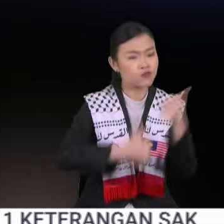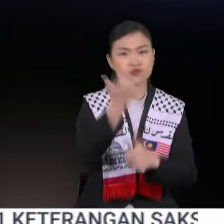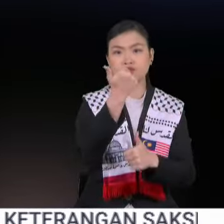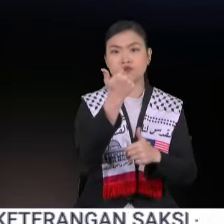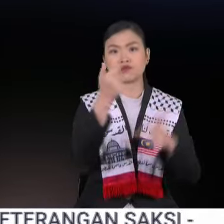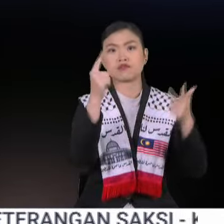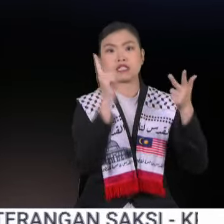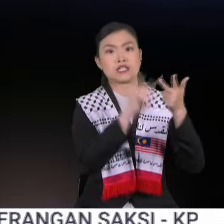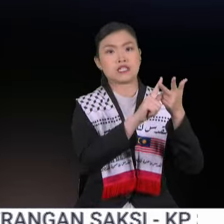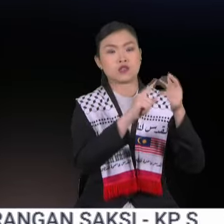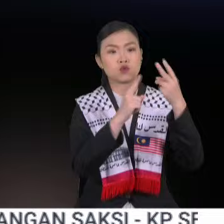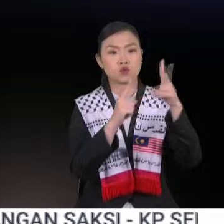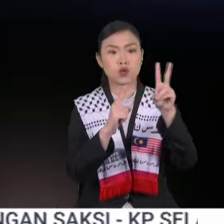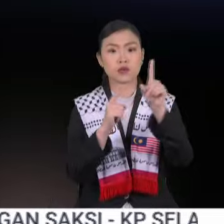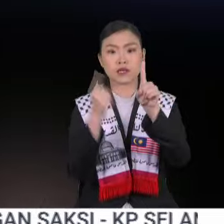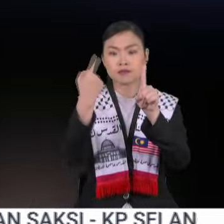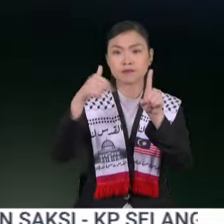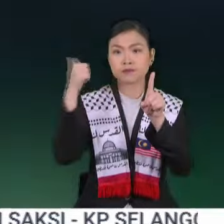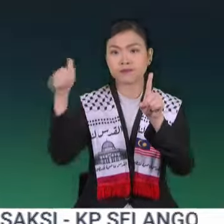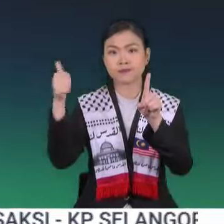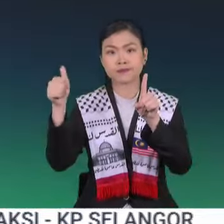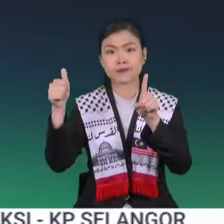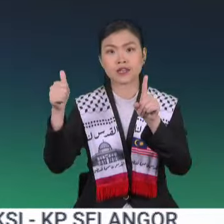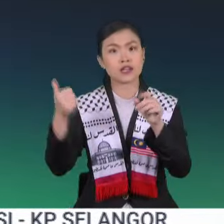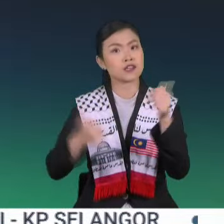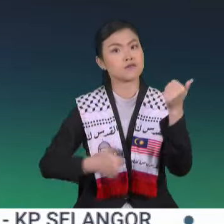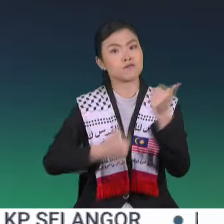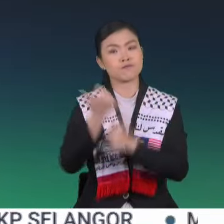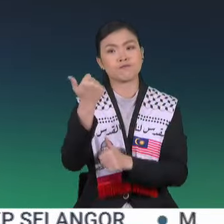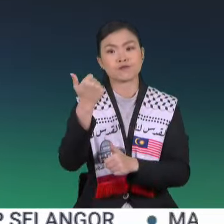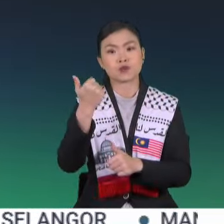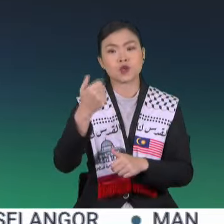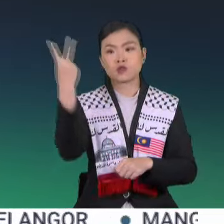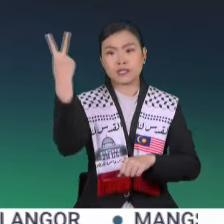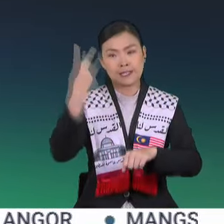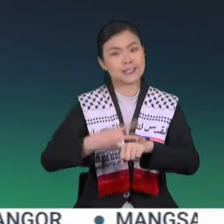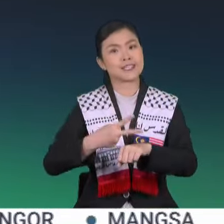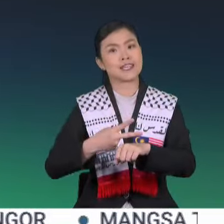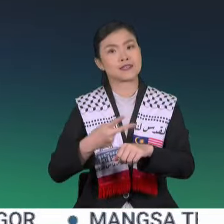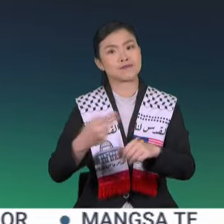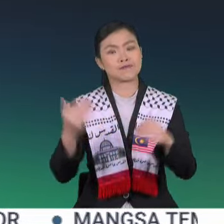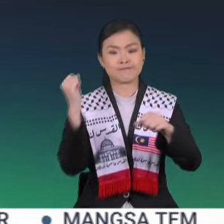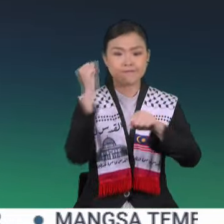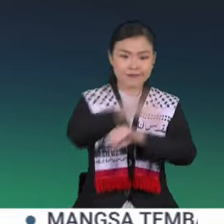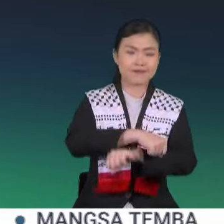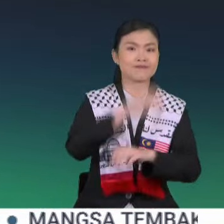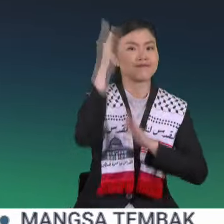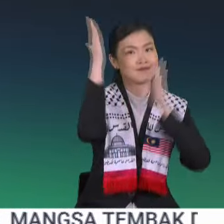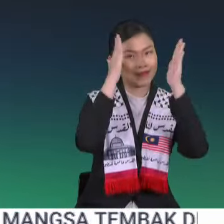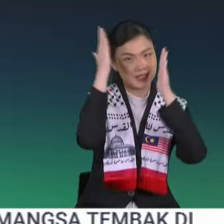kemenangan rasmi 21-10 sekaligus meraih rekod 2-0 ke atas wakil negara.